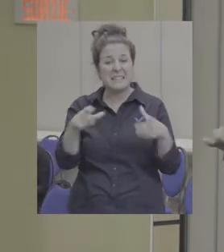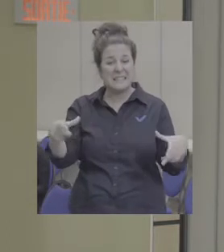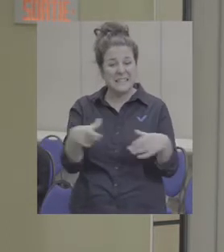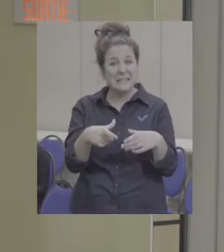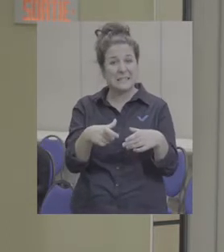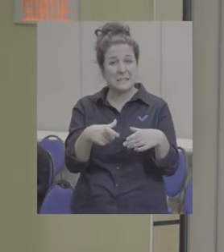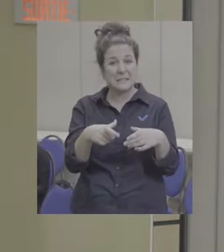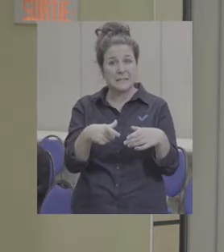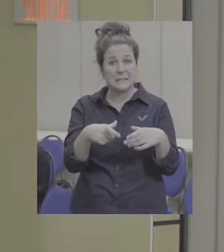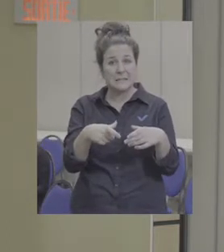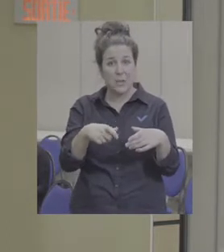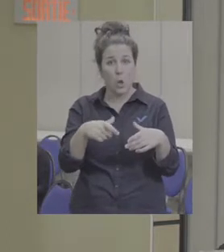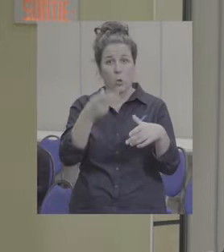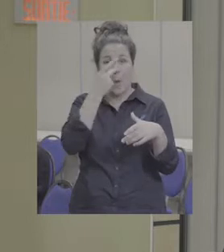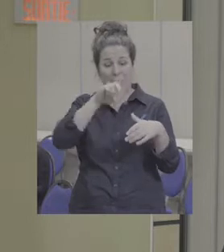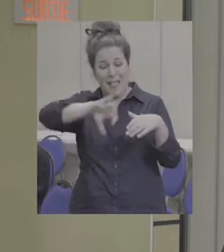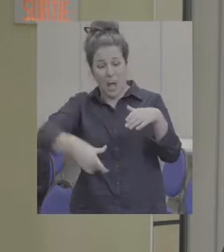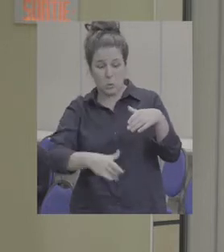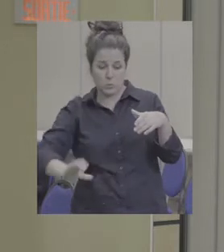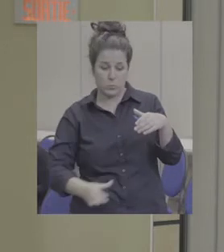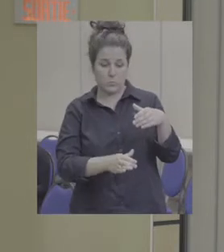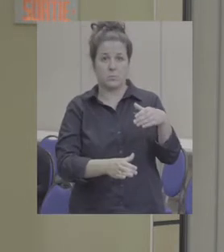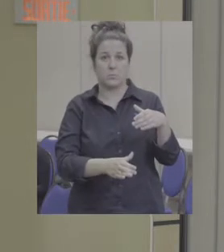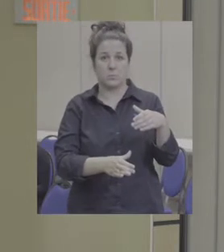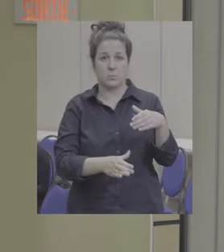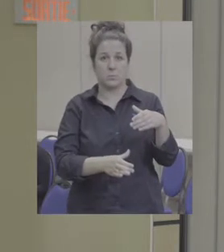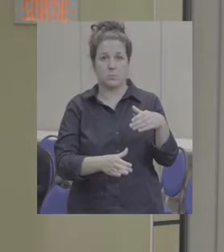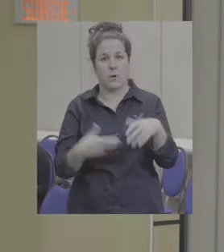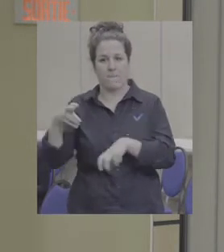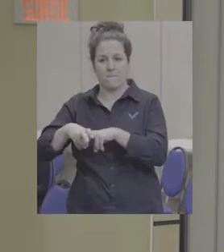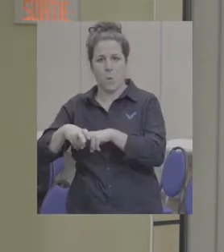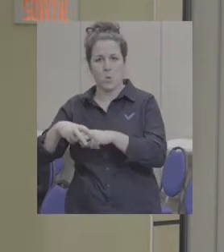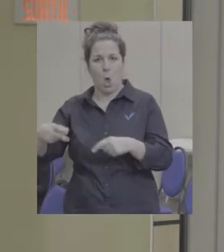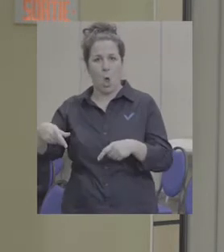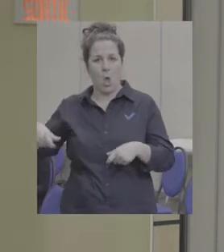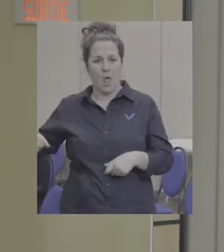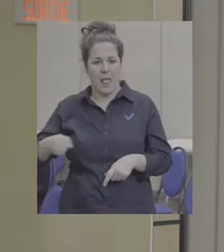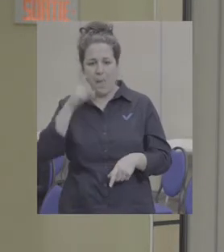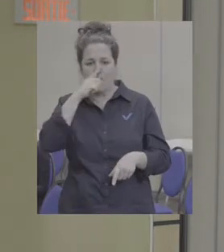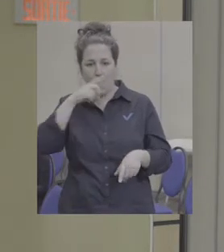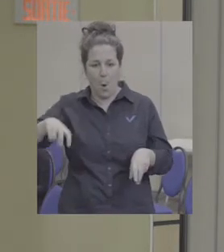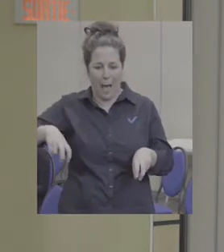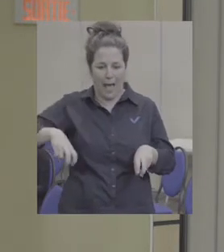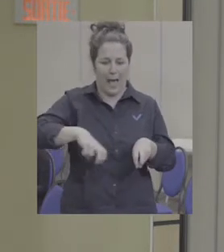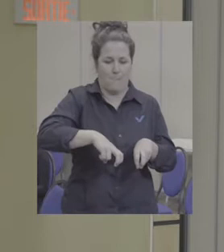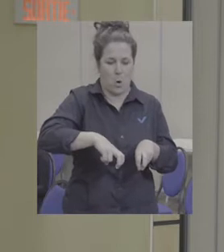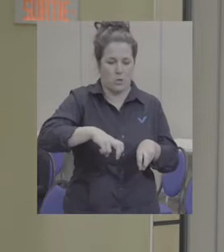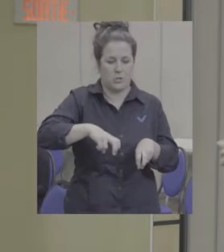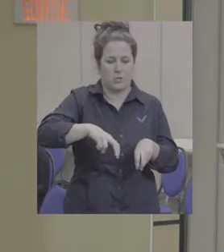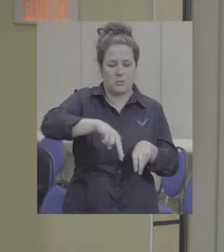est sous la cuvette empêche le fauteuil roulant de s'approcher pour faire le